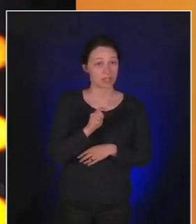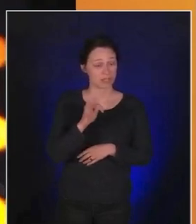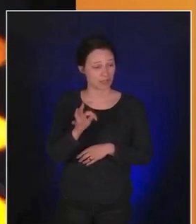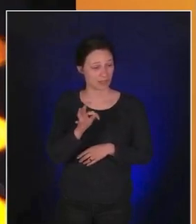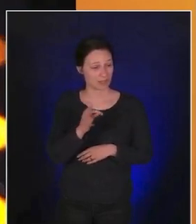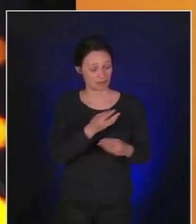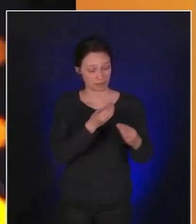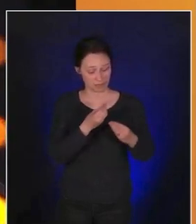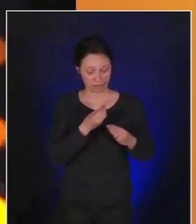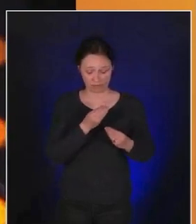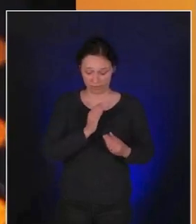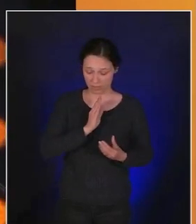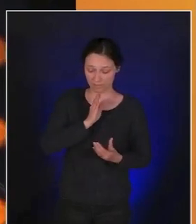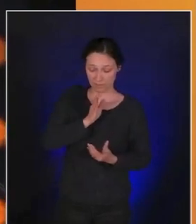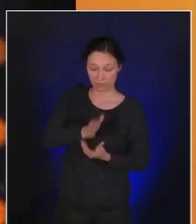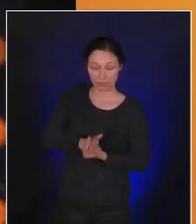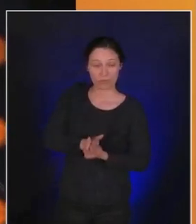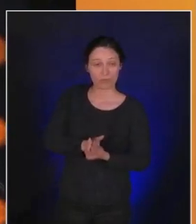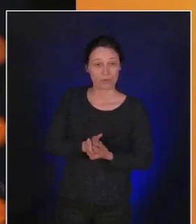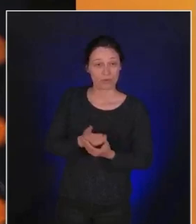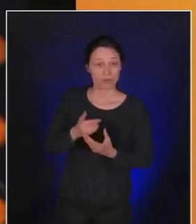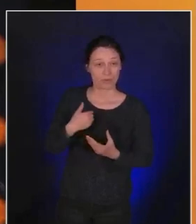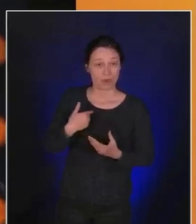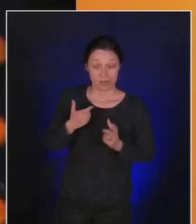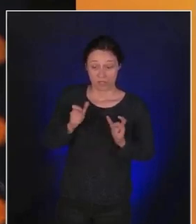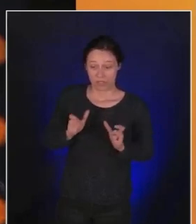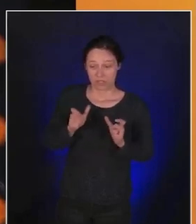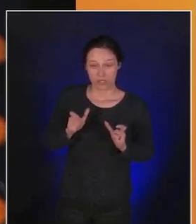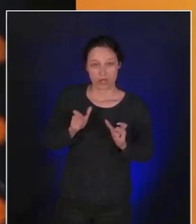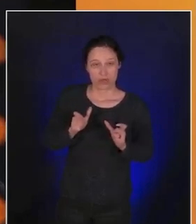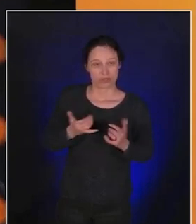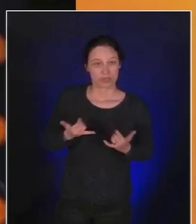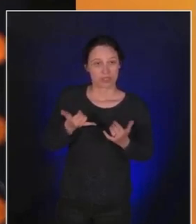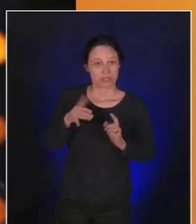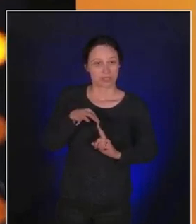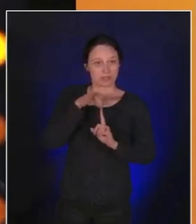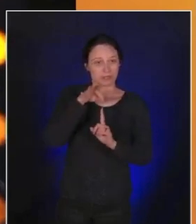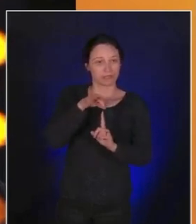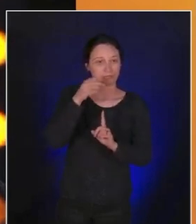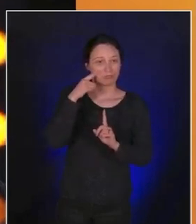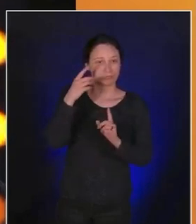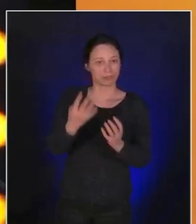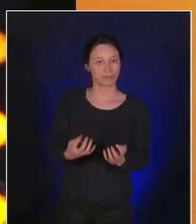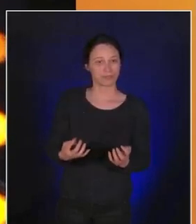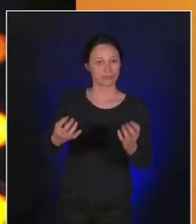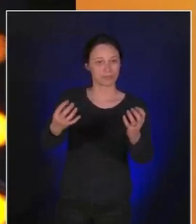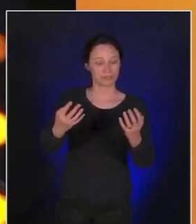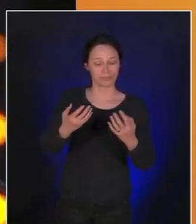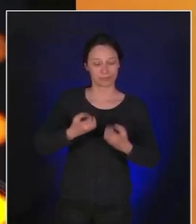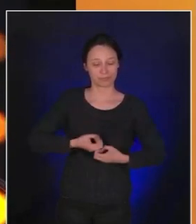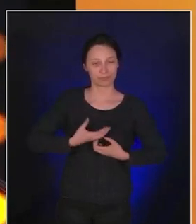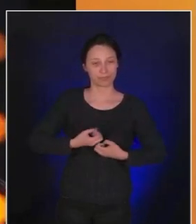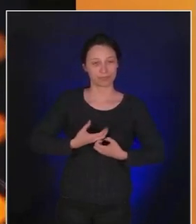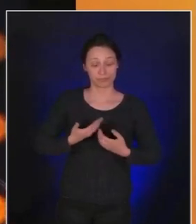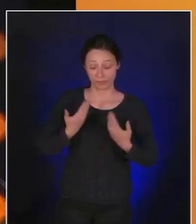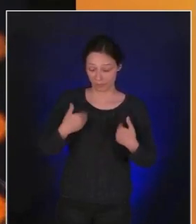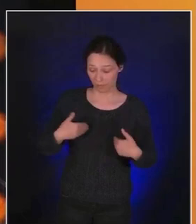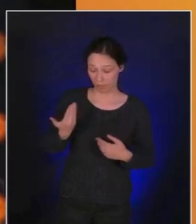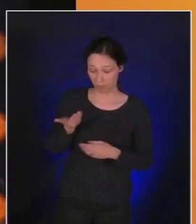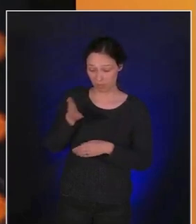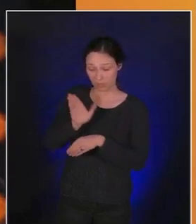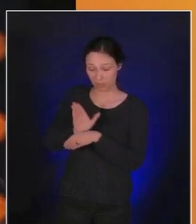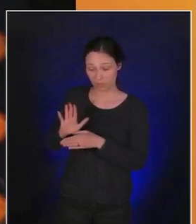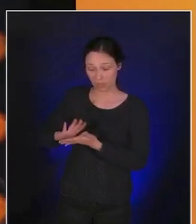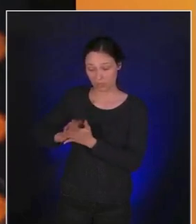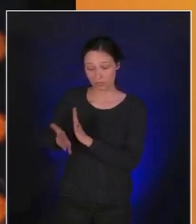laquelle je peux m'adresser à vous. Je représente l'association Solidarité Socialiste avec